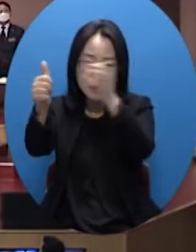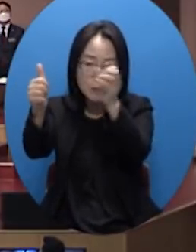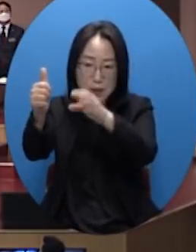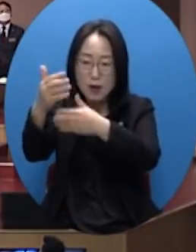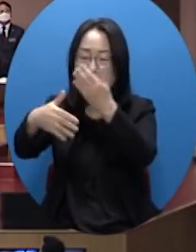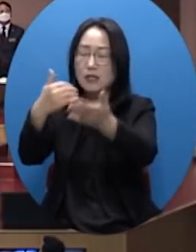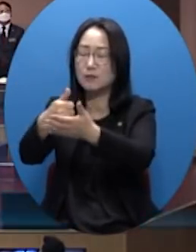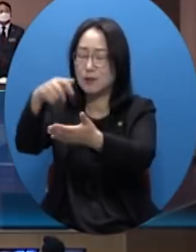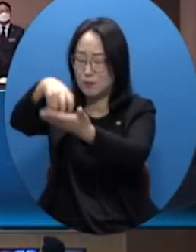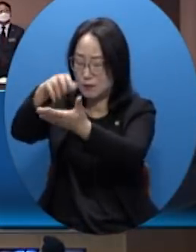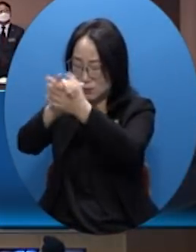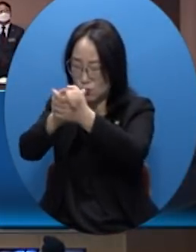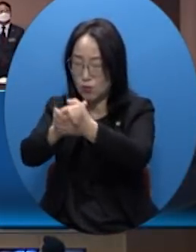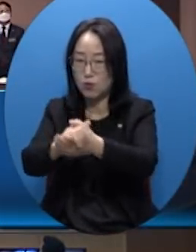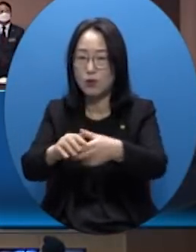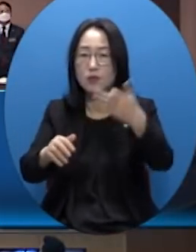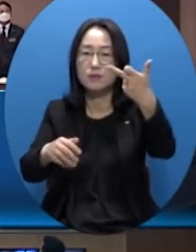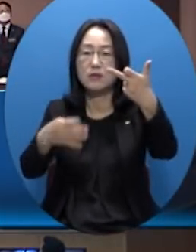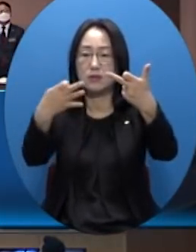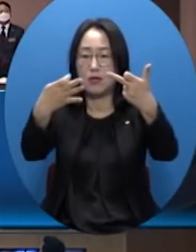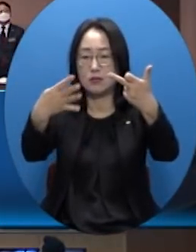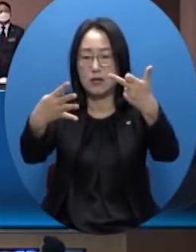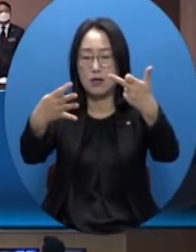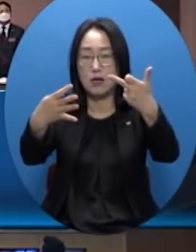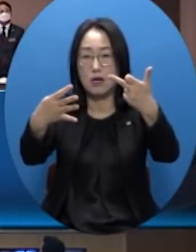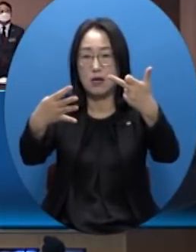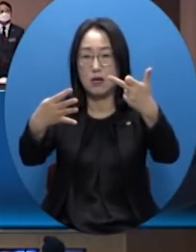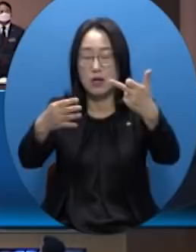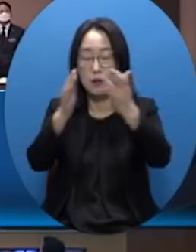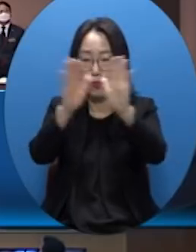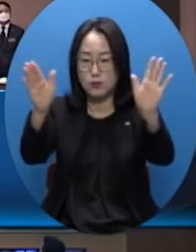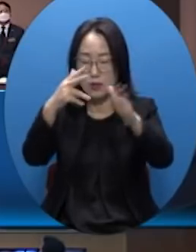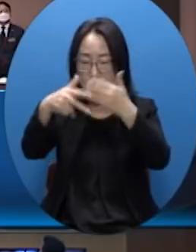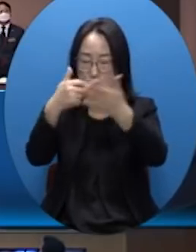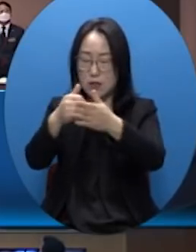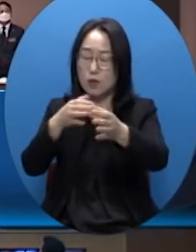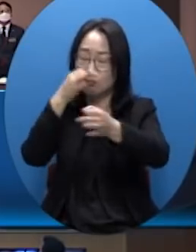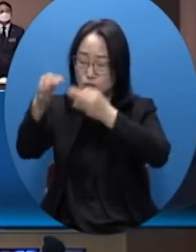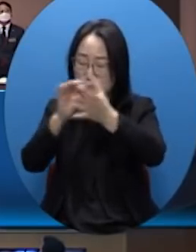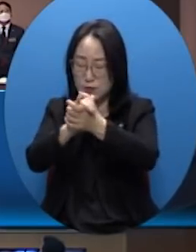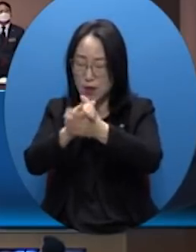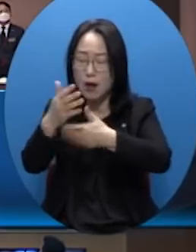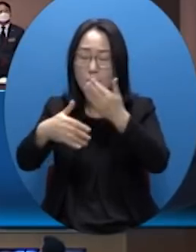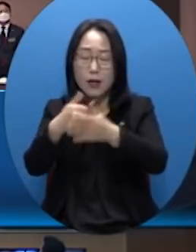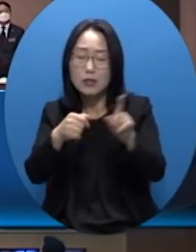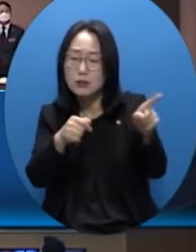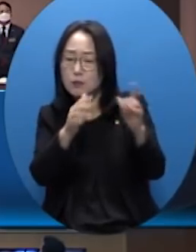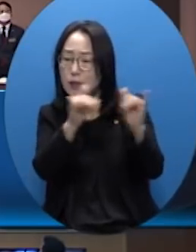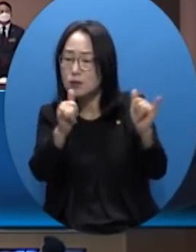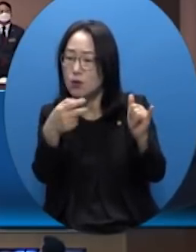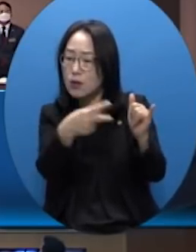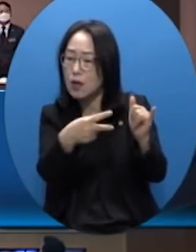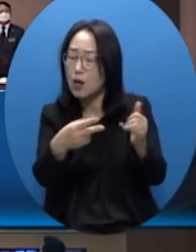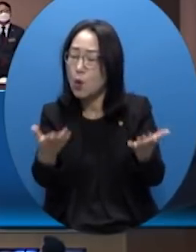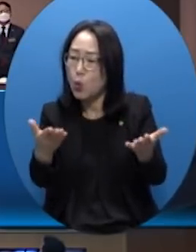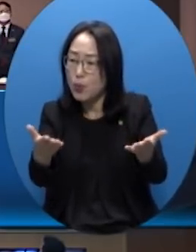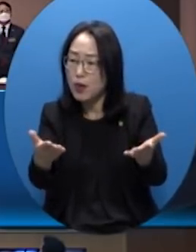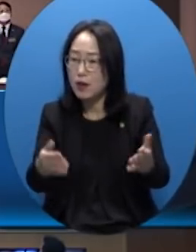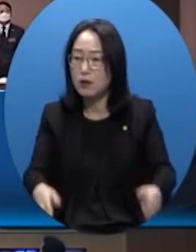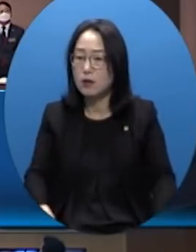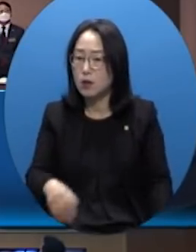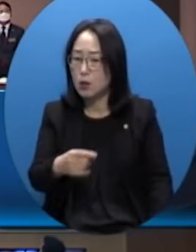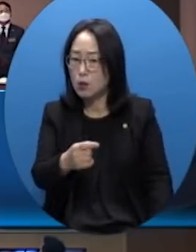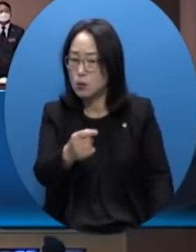지었습니다 17장 사절입니다 모세가 얇게 부르짖어 이르되 내가 이 백성에게 어떻게 하리이까 그들이 조금 있으면 내게